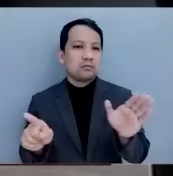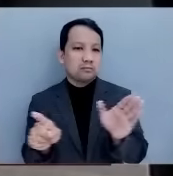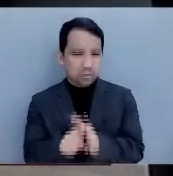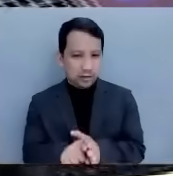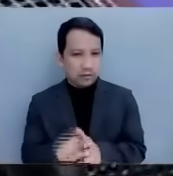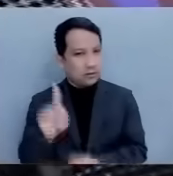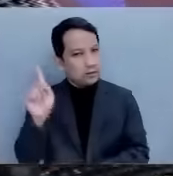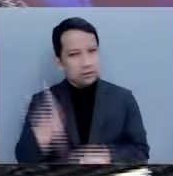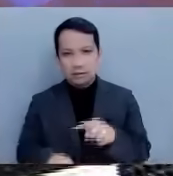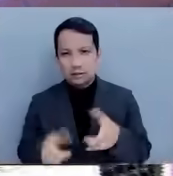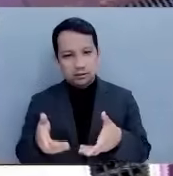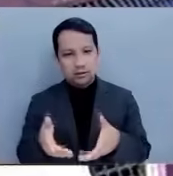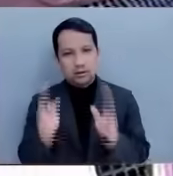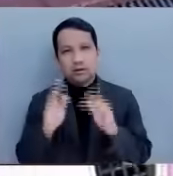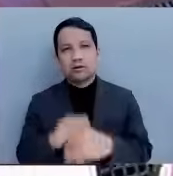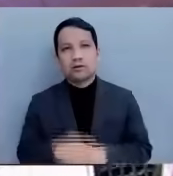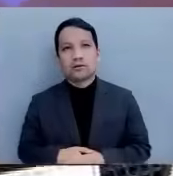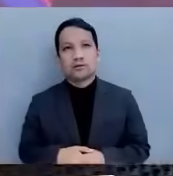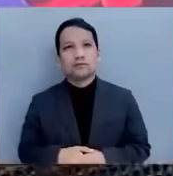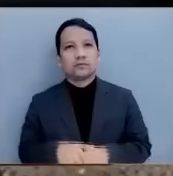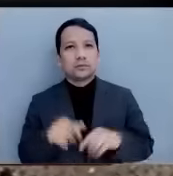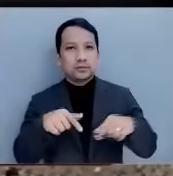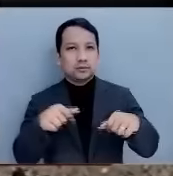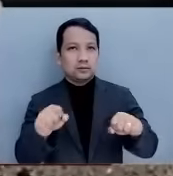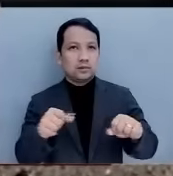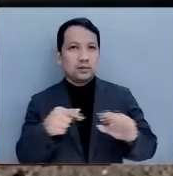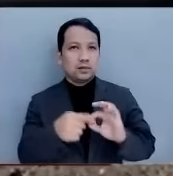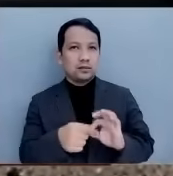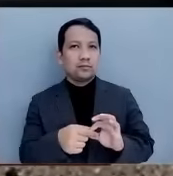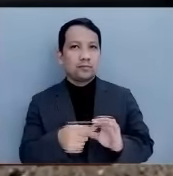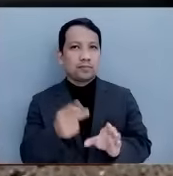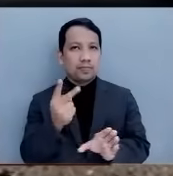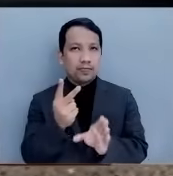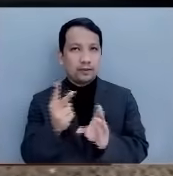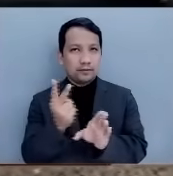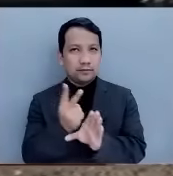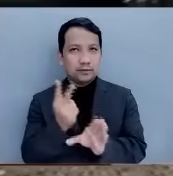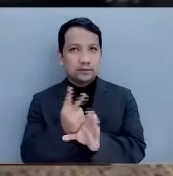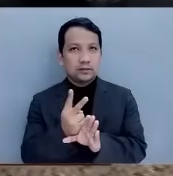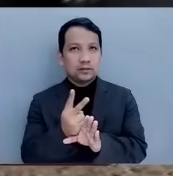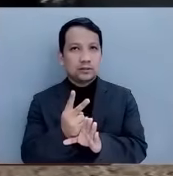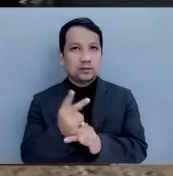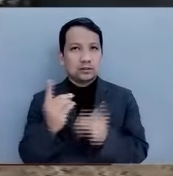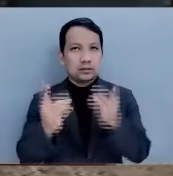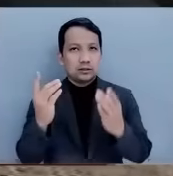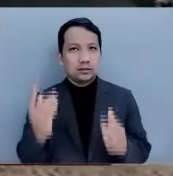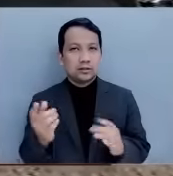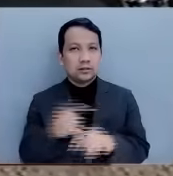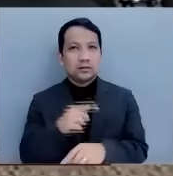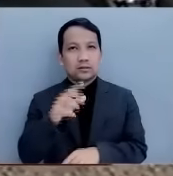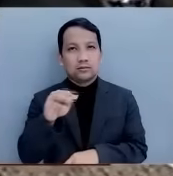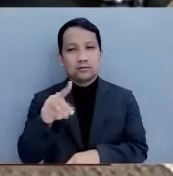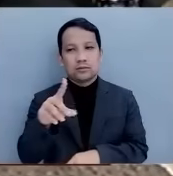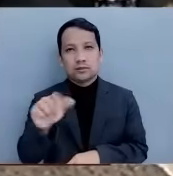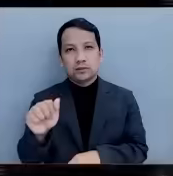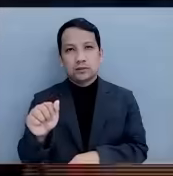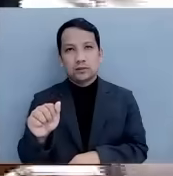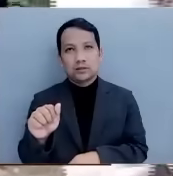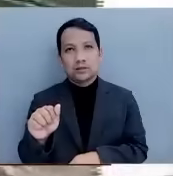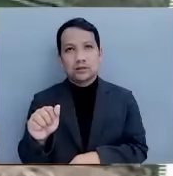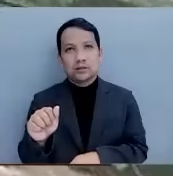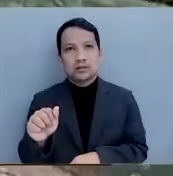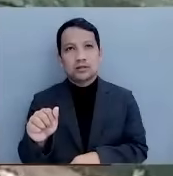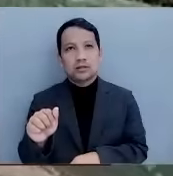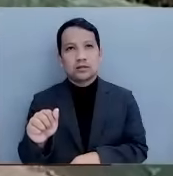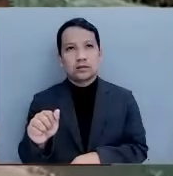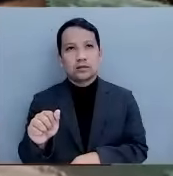pwede. Kabilang sa nasita ang isang motorsiklo at isang van na ang mga driver mga MMDA traffic enforcers. Huli